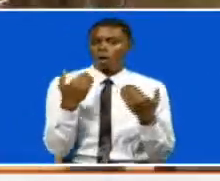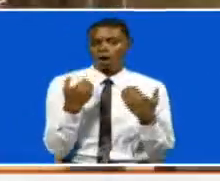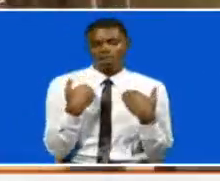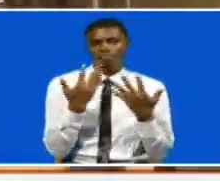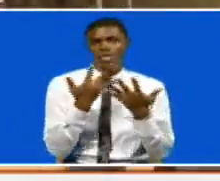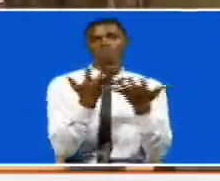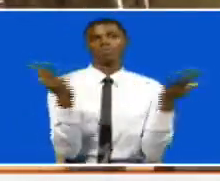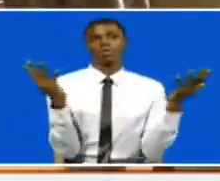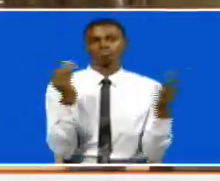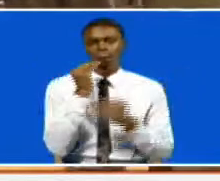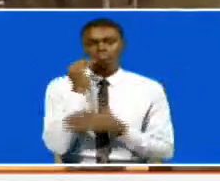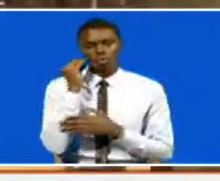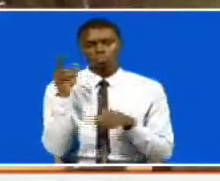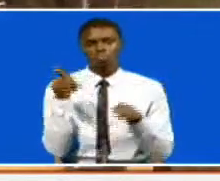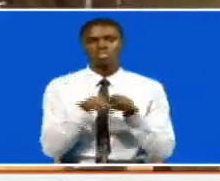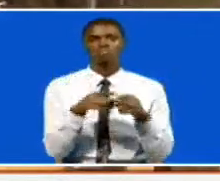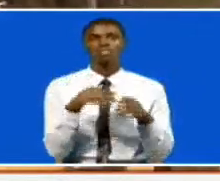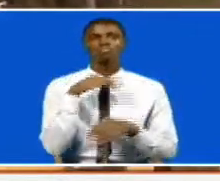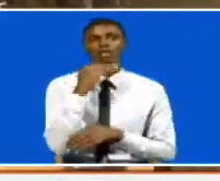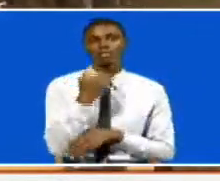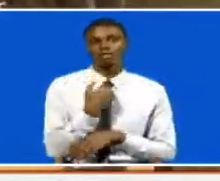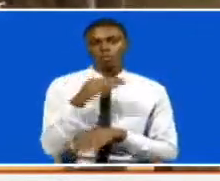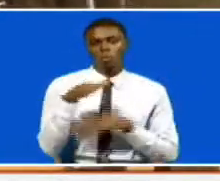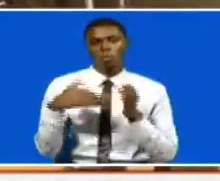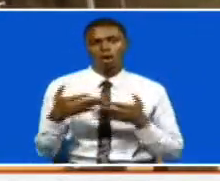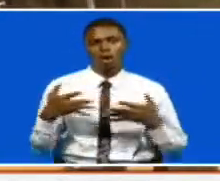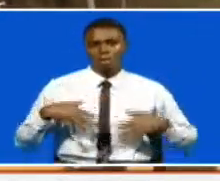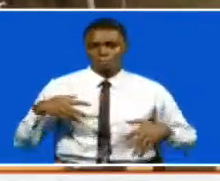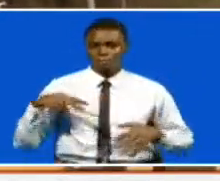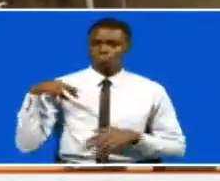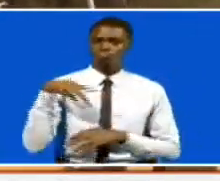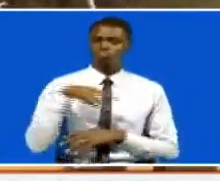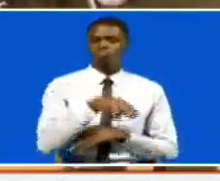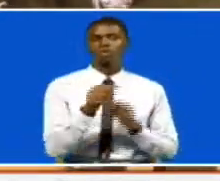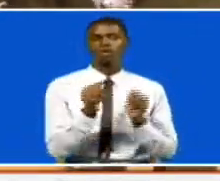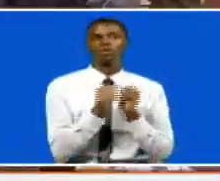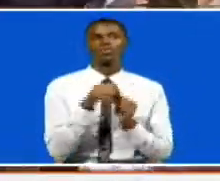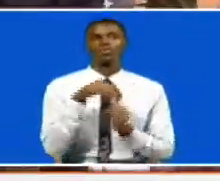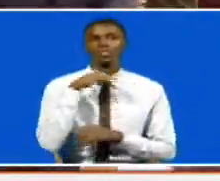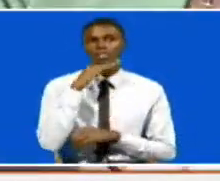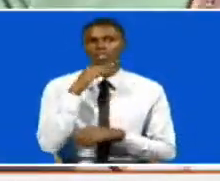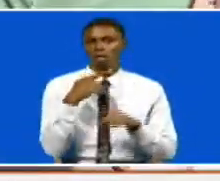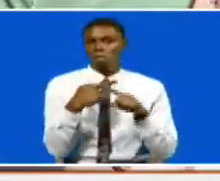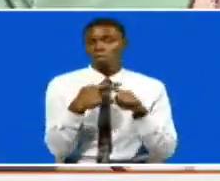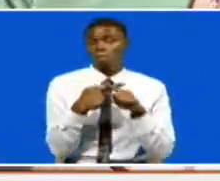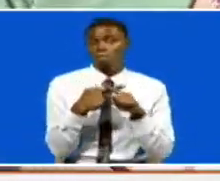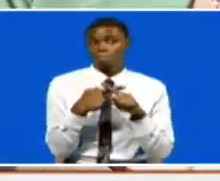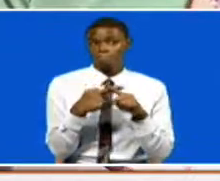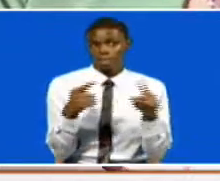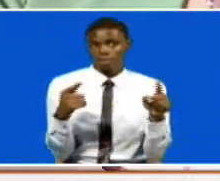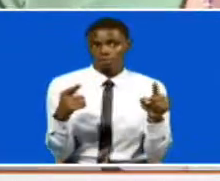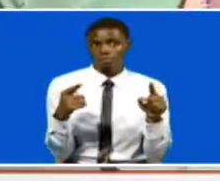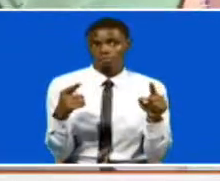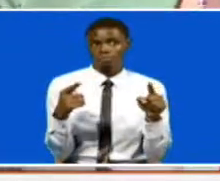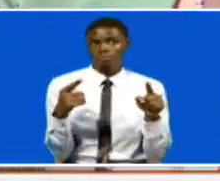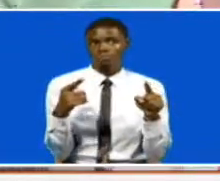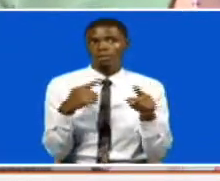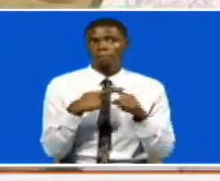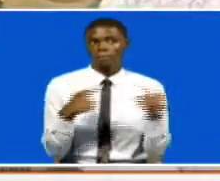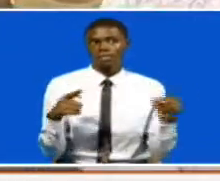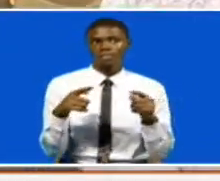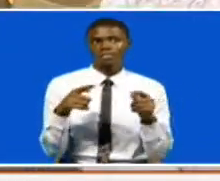yote, hata nyumbani iko. Kila mtu anatembea na kipo yake. Lakini ni tamu kutoka kwa mtu